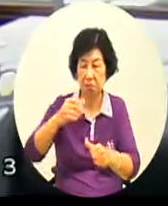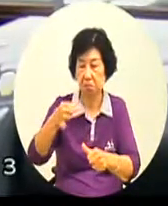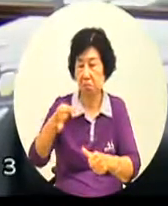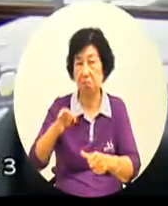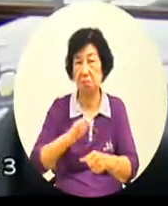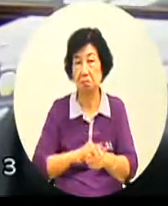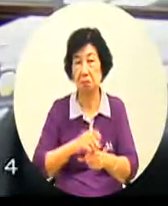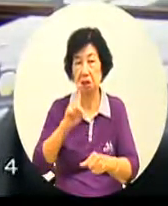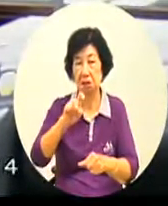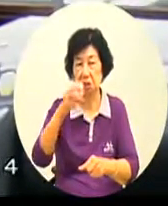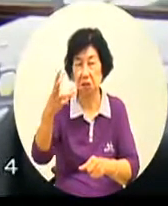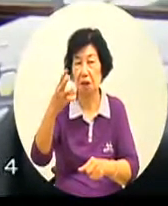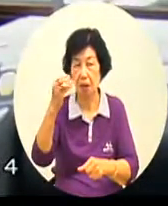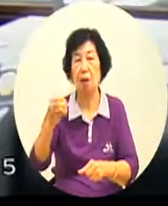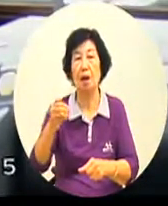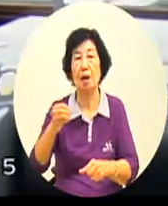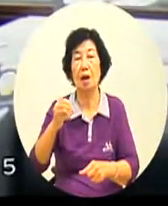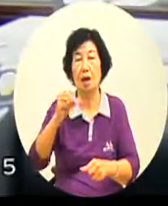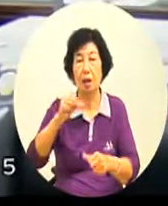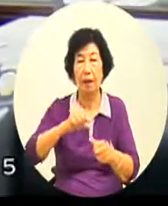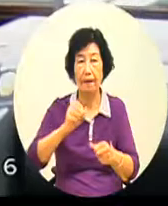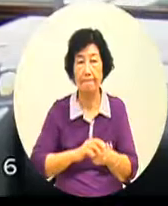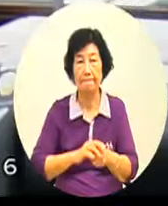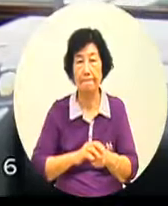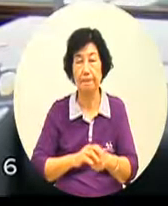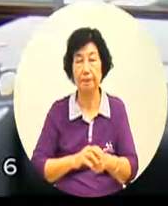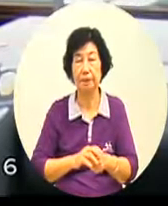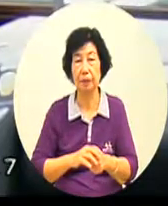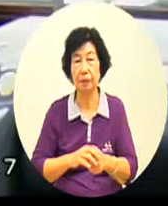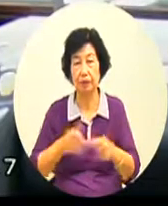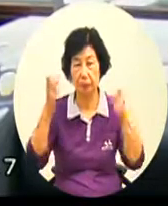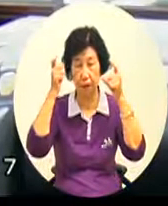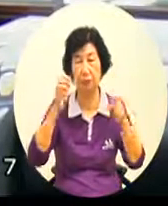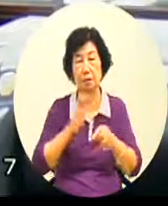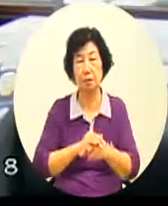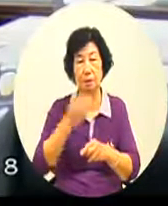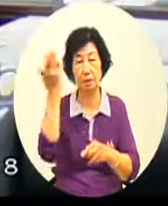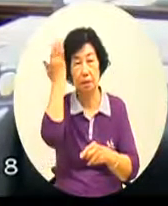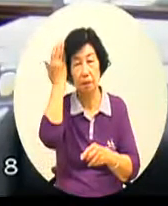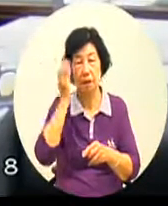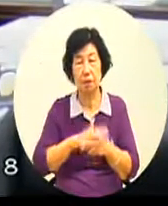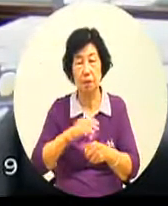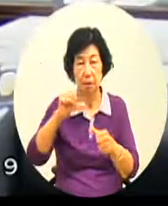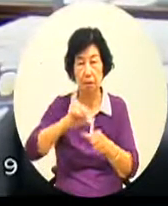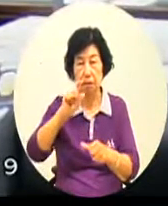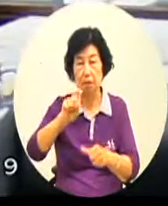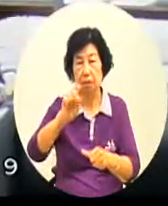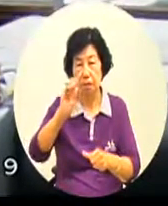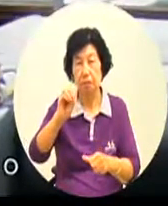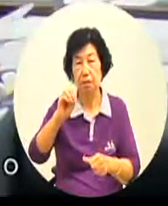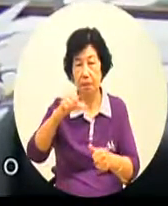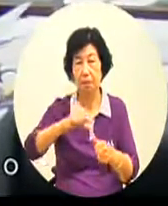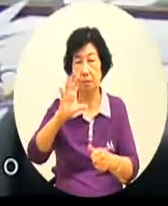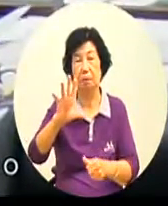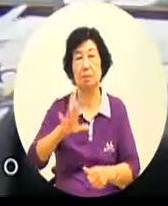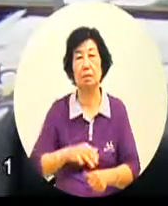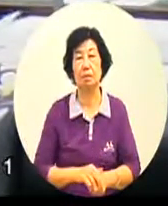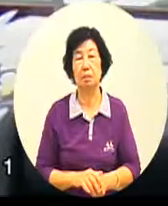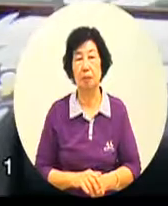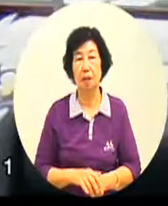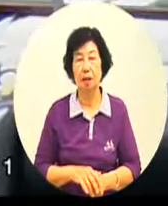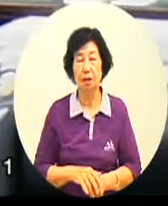罚13万的，高雄客运啊超时工作的大概也有被罚10万块。那陆陆续续其实像这样的状况非常非常的